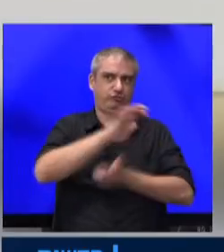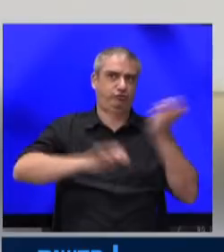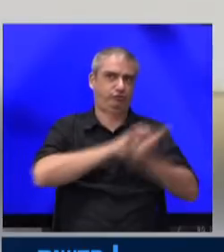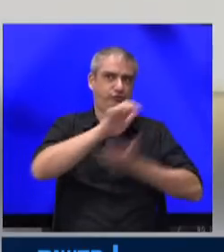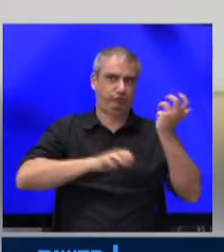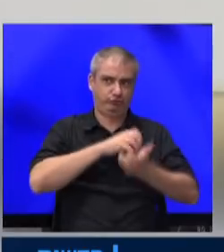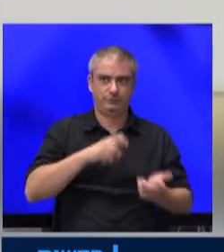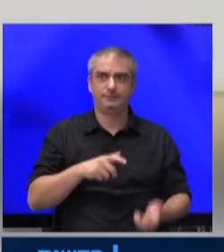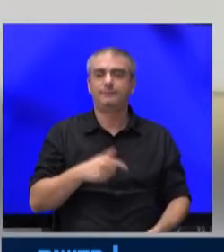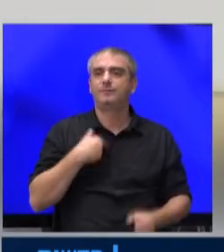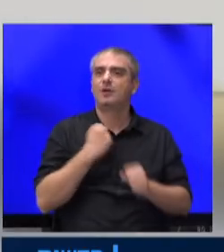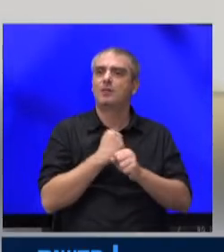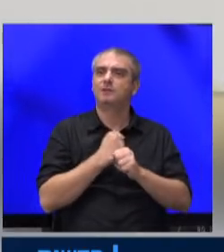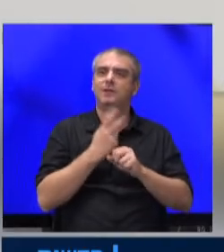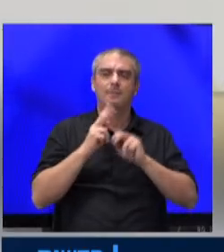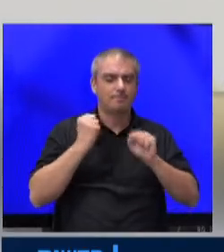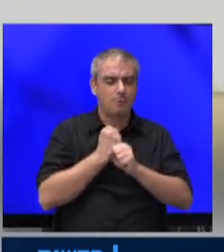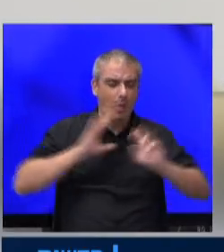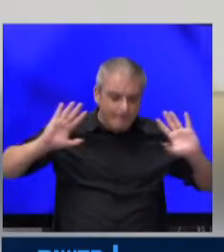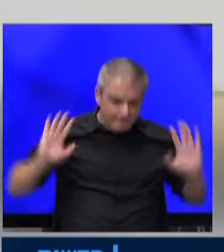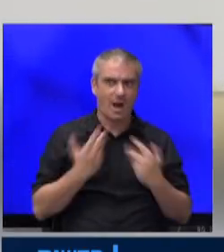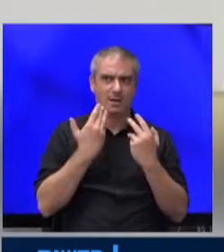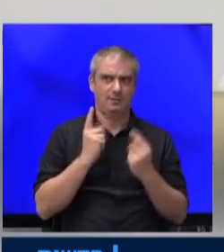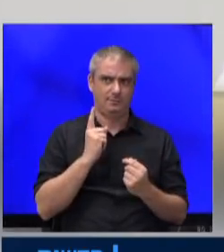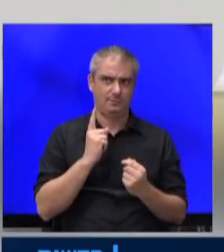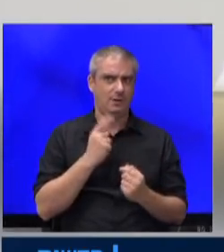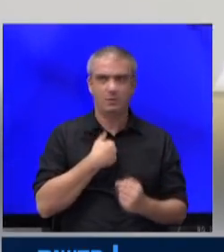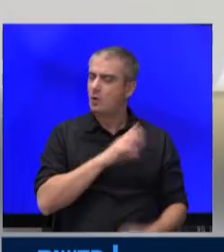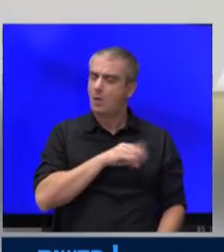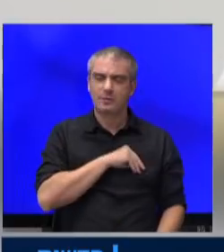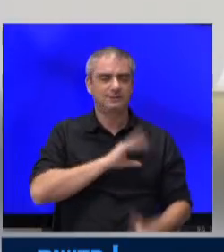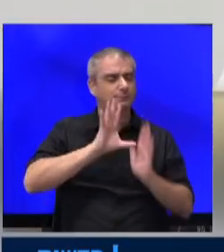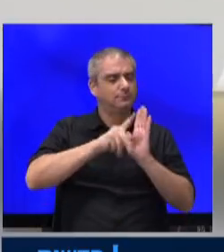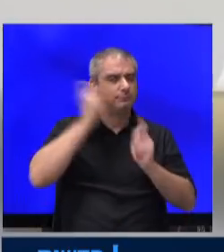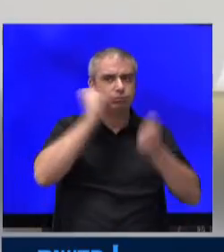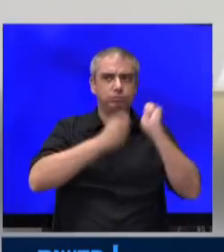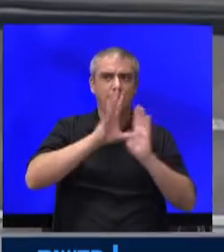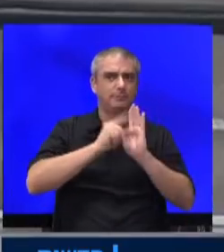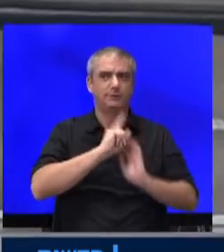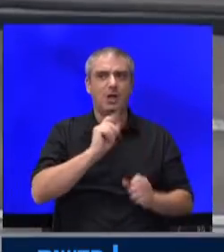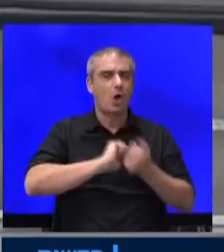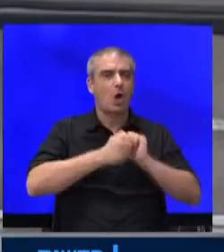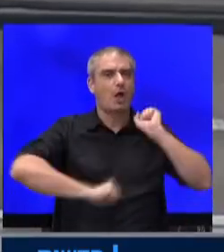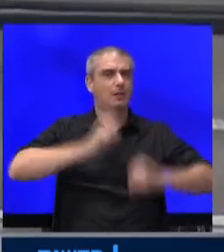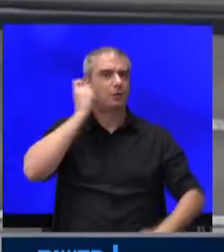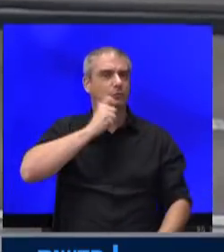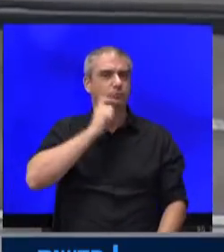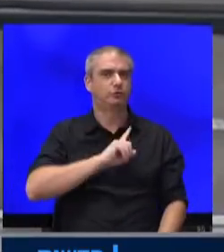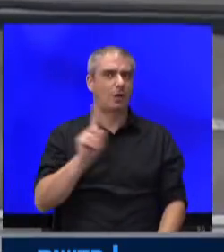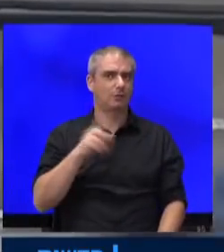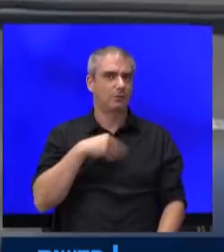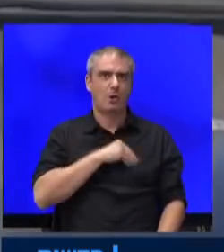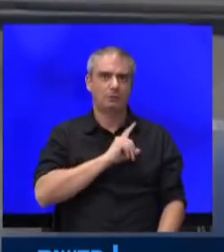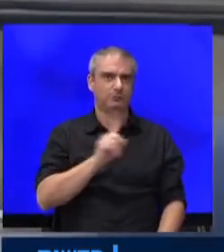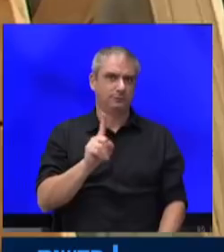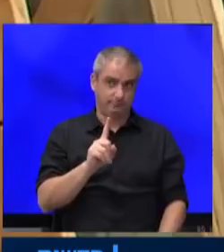take swift action. We will not tolerate looting or any other criminal behavior. חשוב להדגיש,